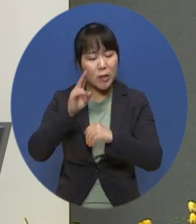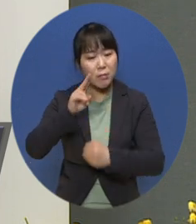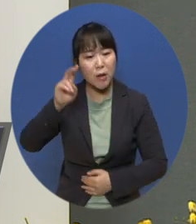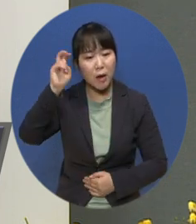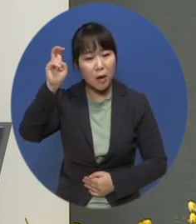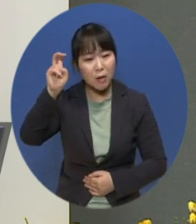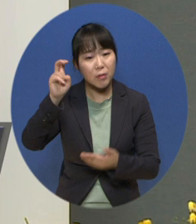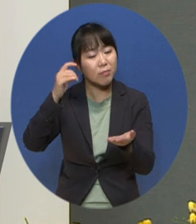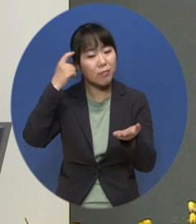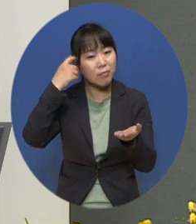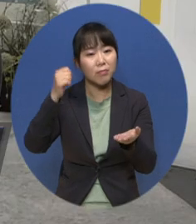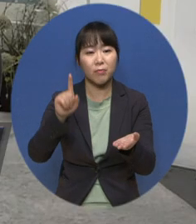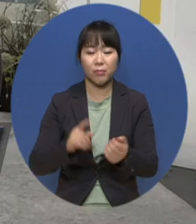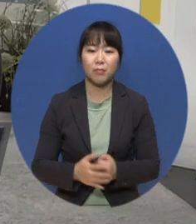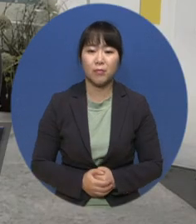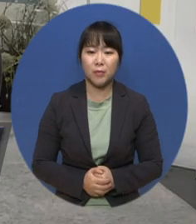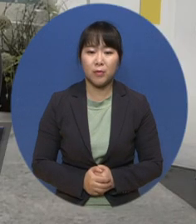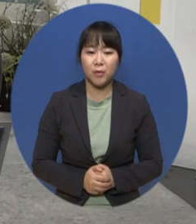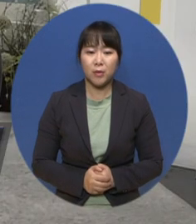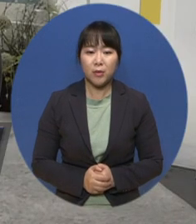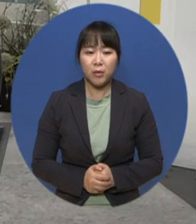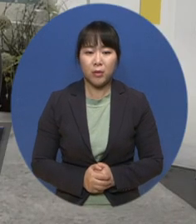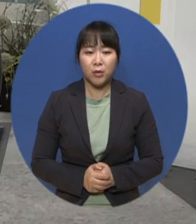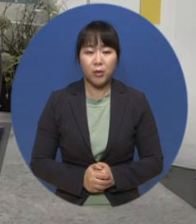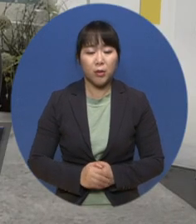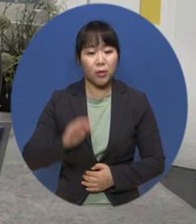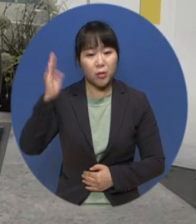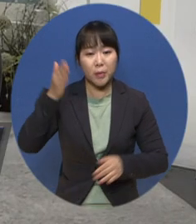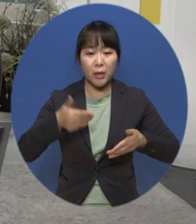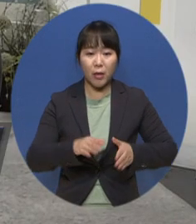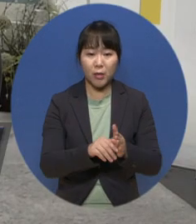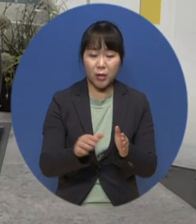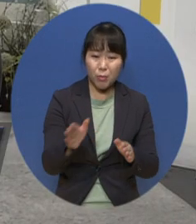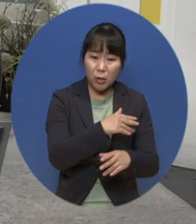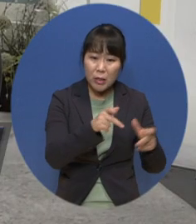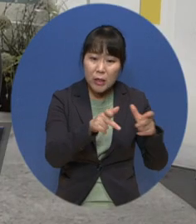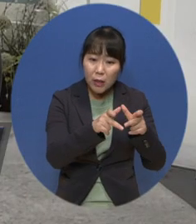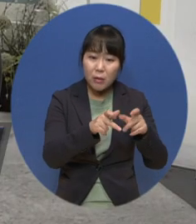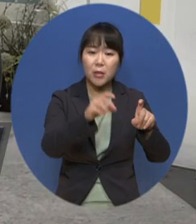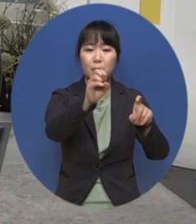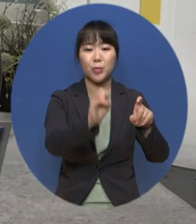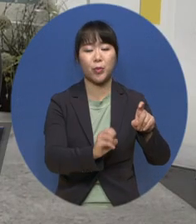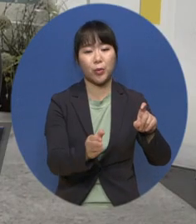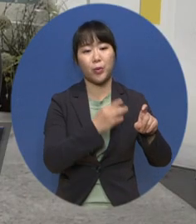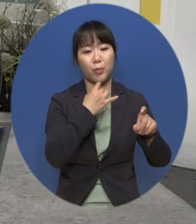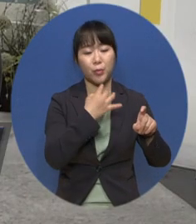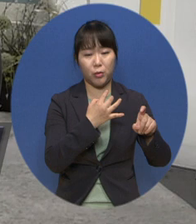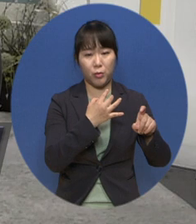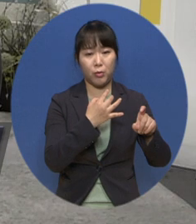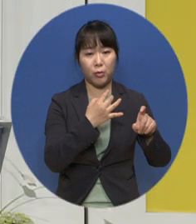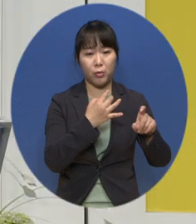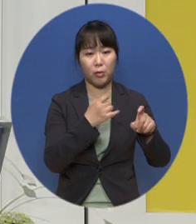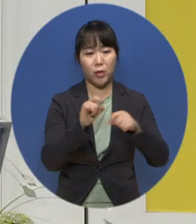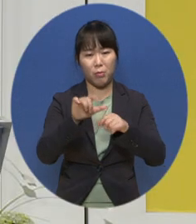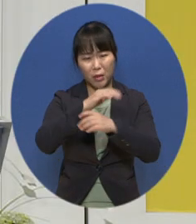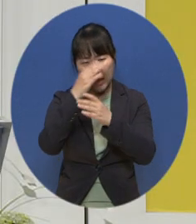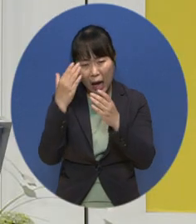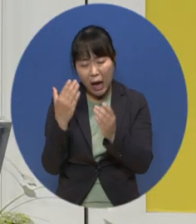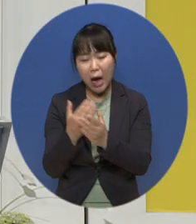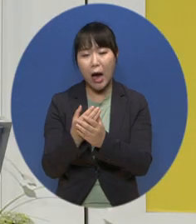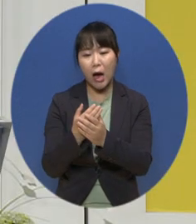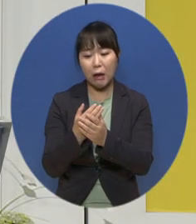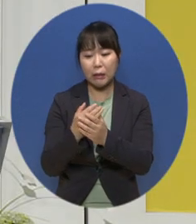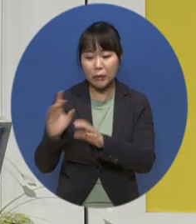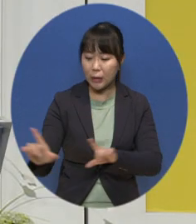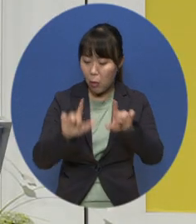어떻게 된거예요 사이는 선천적 장에 있는 하 10% 밖에 안 됩니다 어 그래요 친부 후천적 짱이죠